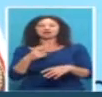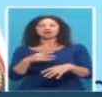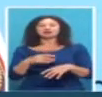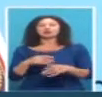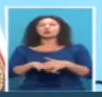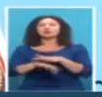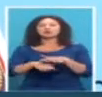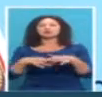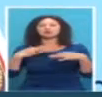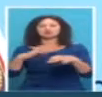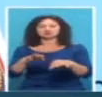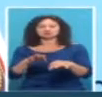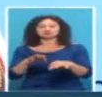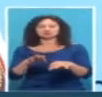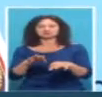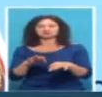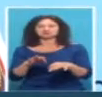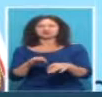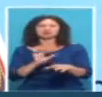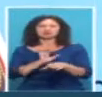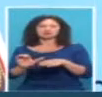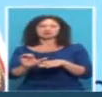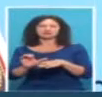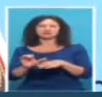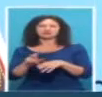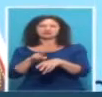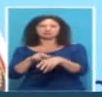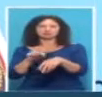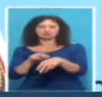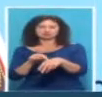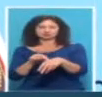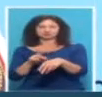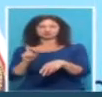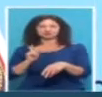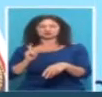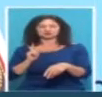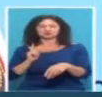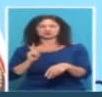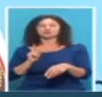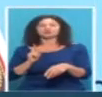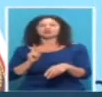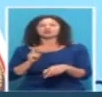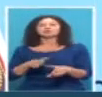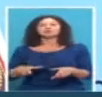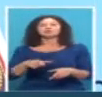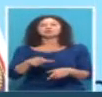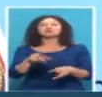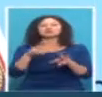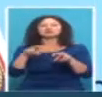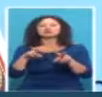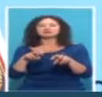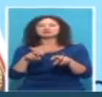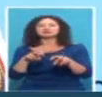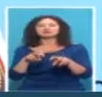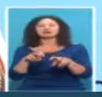ВАЗ-2107. На данный адрес указан, нас направил дежурный, чтобы отработать данными поселок. По пути исследования нам было замечено